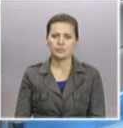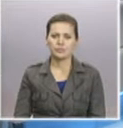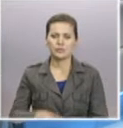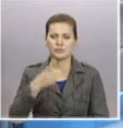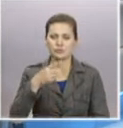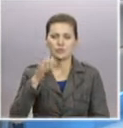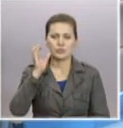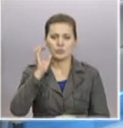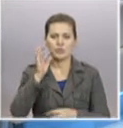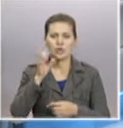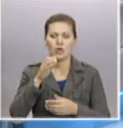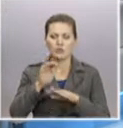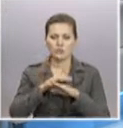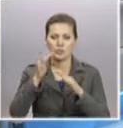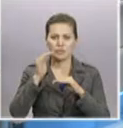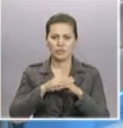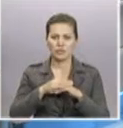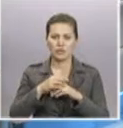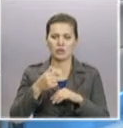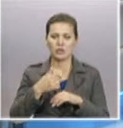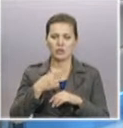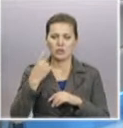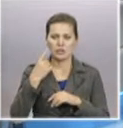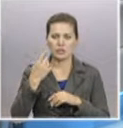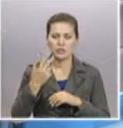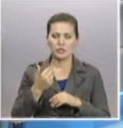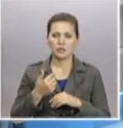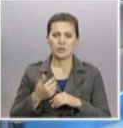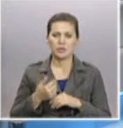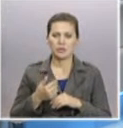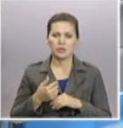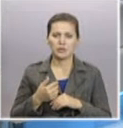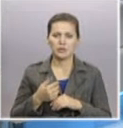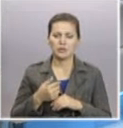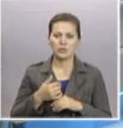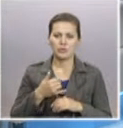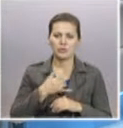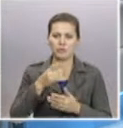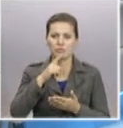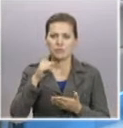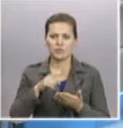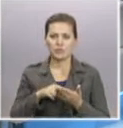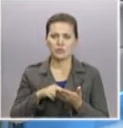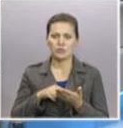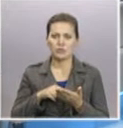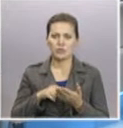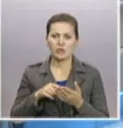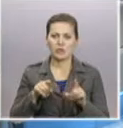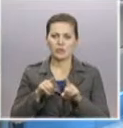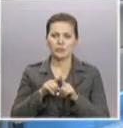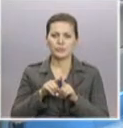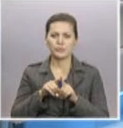Алло, добрый день. Да, здравствуйте. Добрый вечер. Меня слышно? Да, конечно, говорите. У меня вопрос вот такой